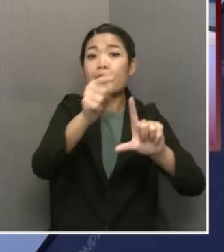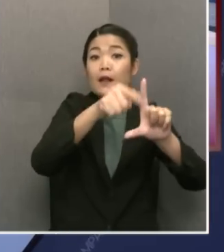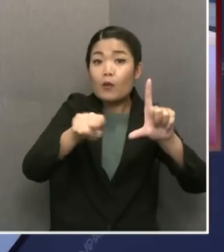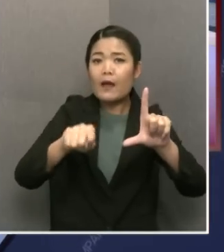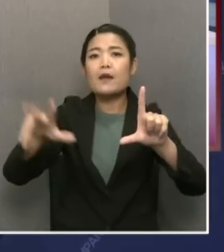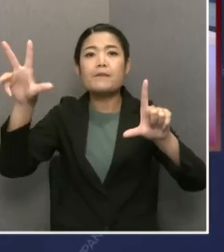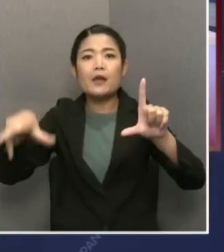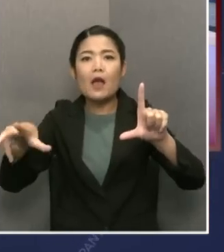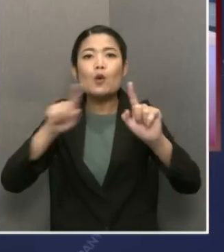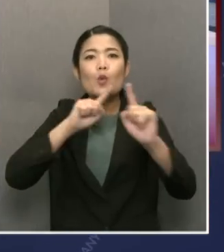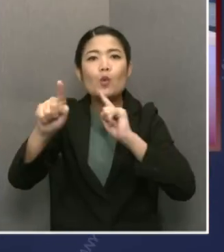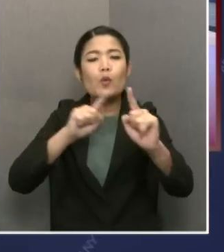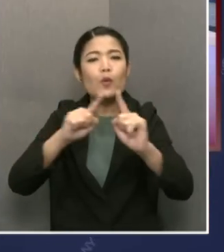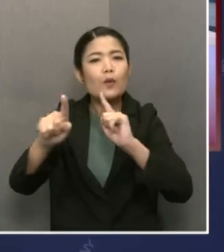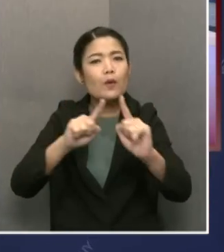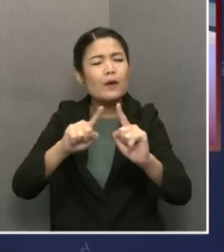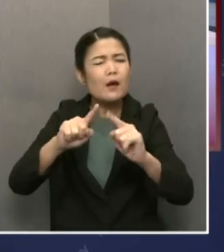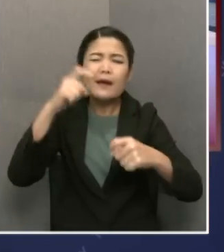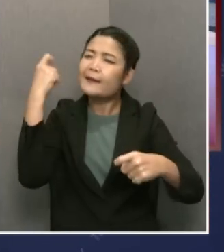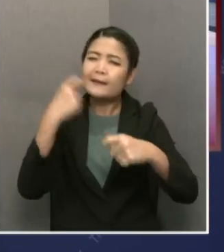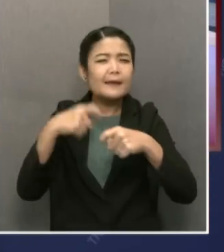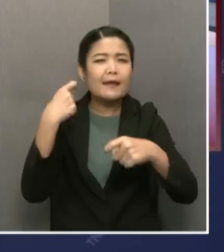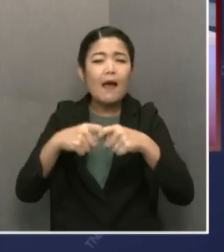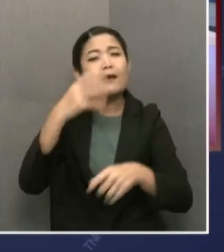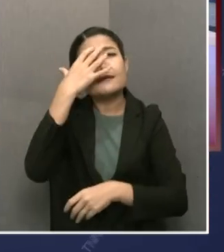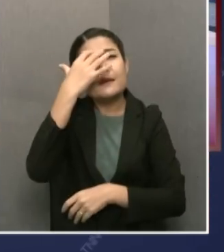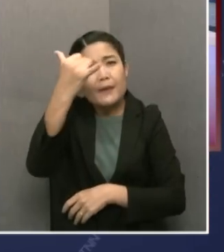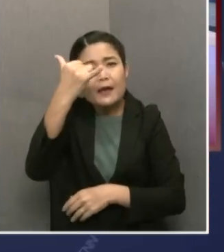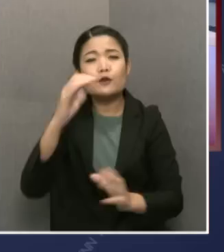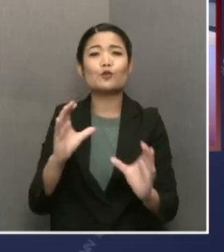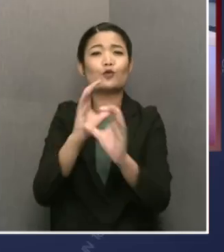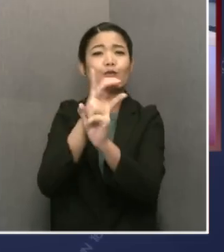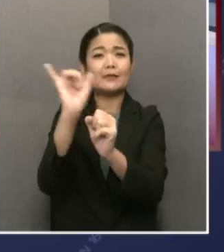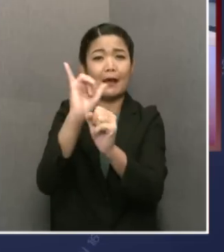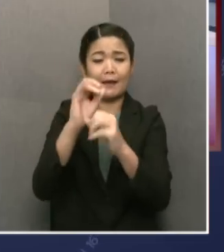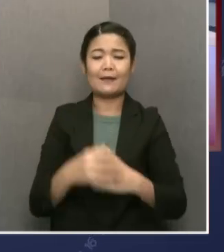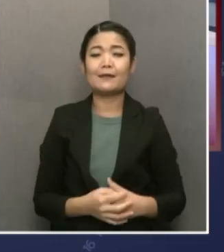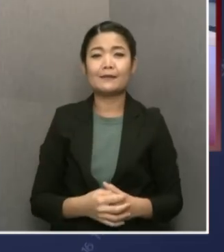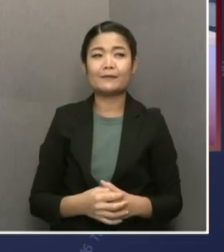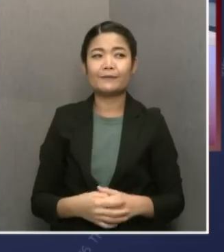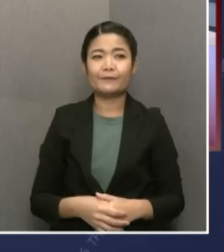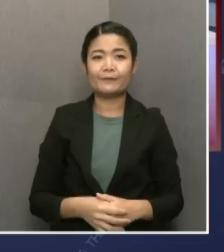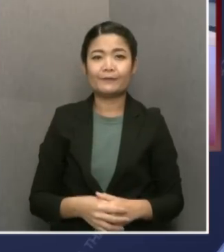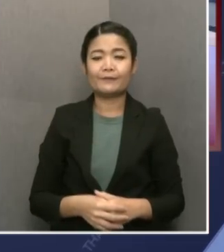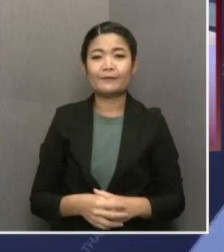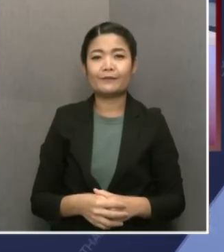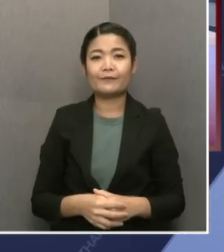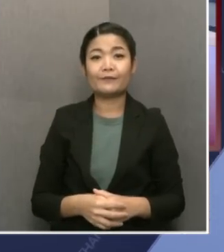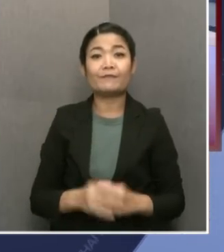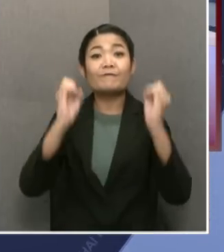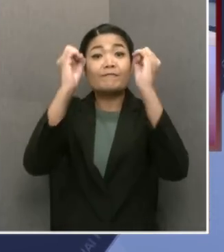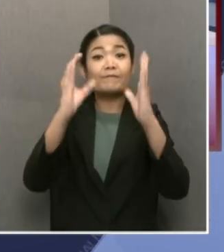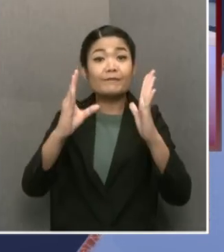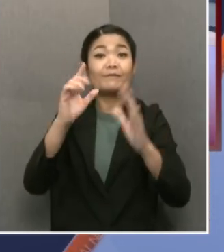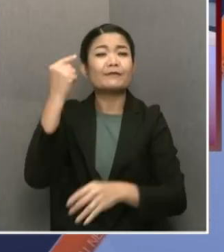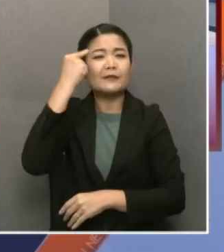กับพรรคเพื่อไทยถึงมีความยากลำบากแล้วก็ยังไม่ได้ข้อสรุปจนถึงขณะนี้อ่ะค่ะครับผมคิดว่าตรงนี้เนี่ย